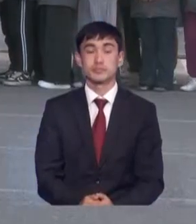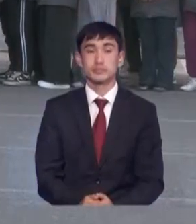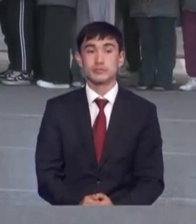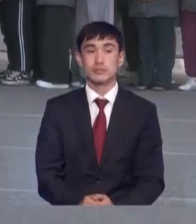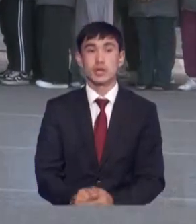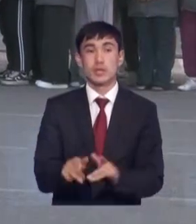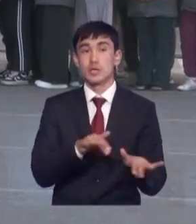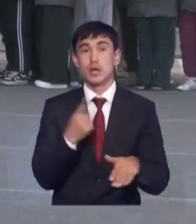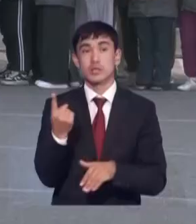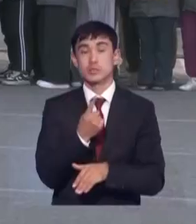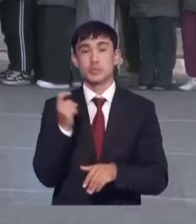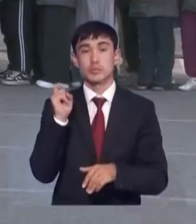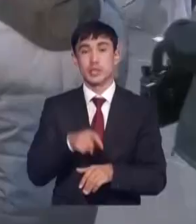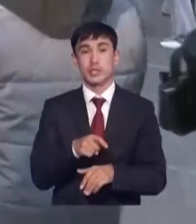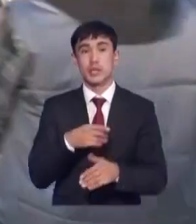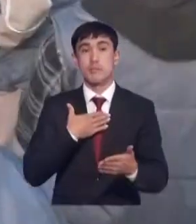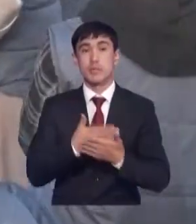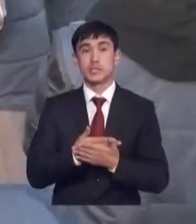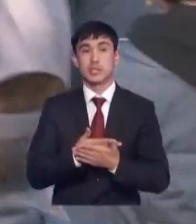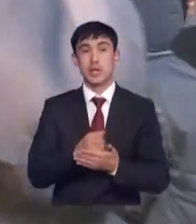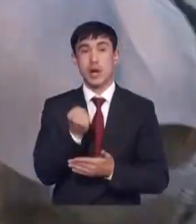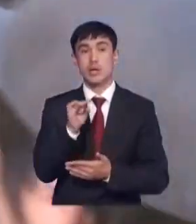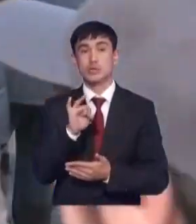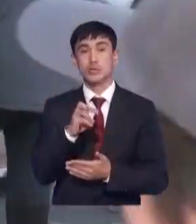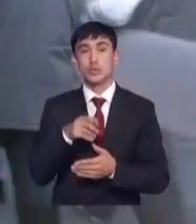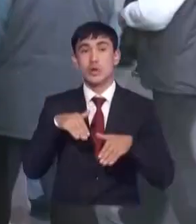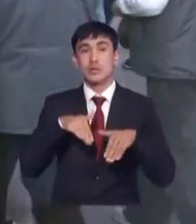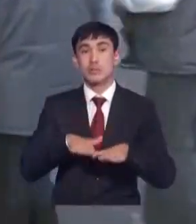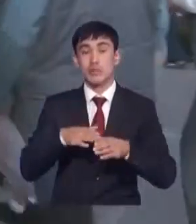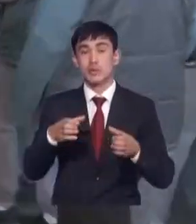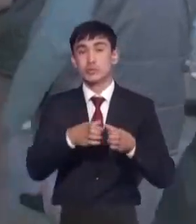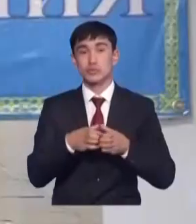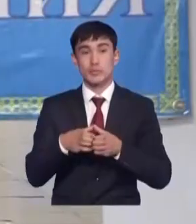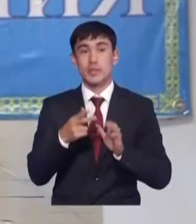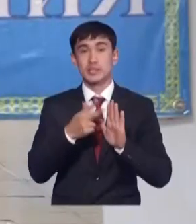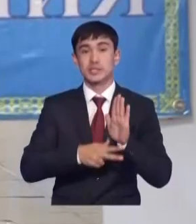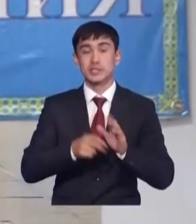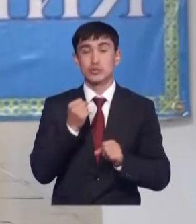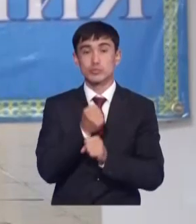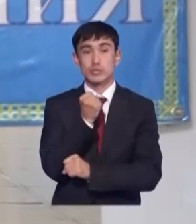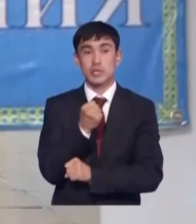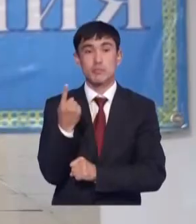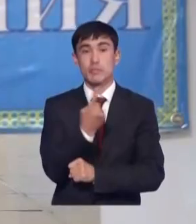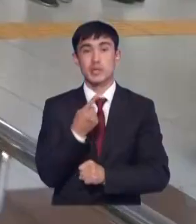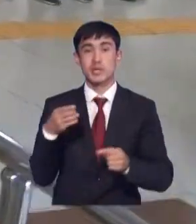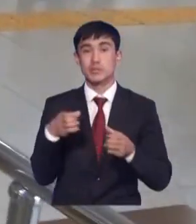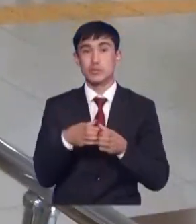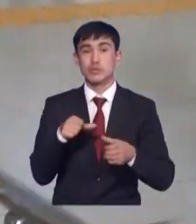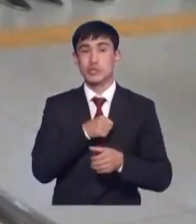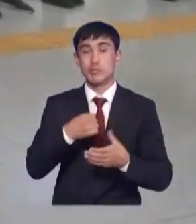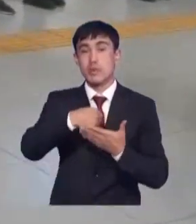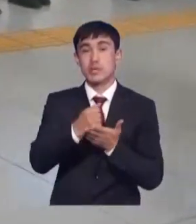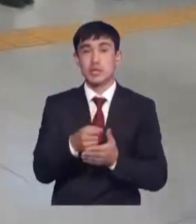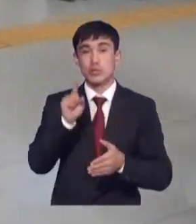Саяси науқанға алғашыларының бірі болып келіп, белсенділік танытқан Айсұлу тігін фабрикасының ұжымы. 80-ге жуық кәсіпорын жұмысшылары бір кісідей. Өздері